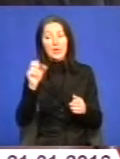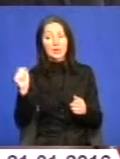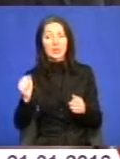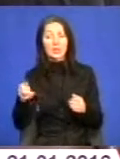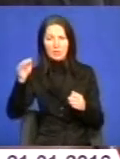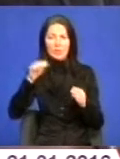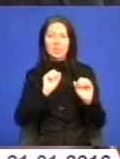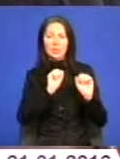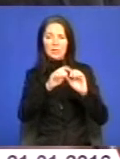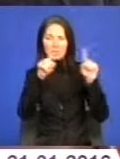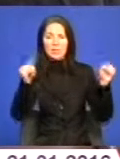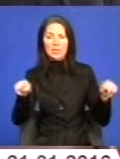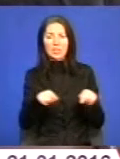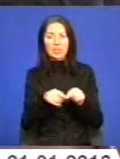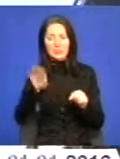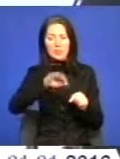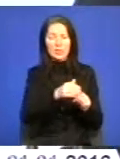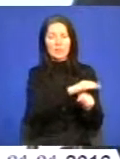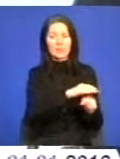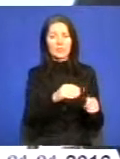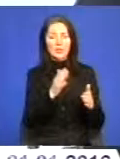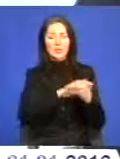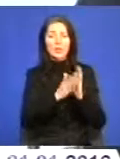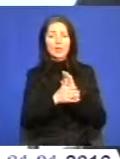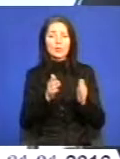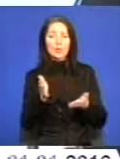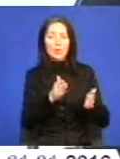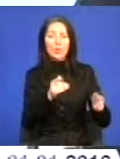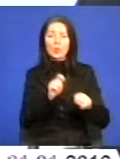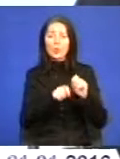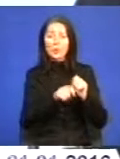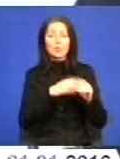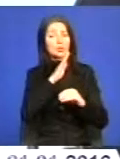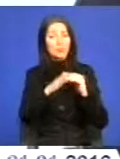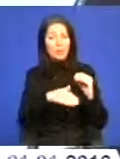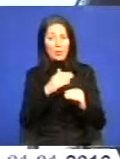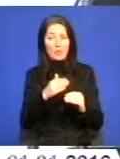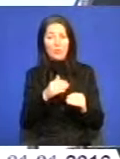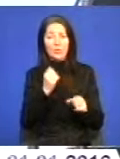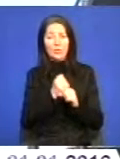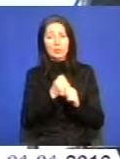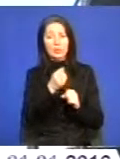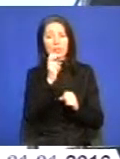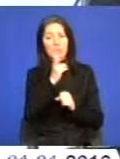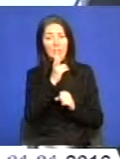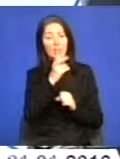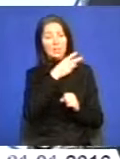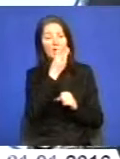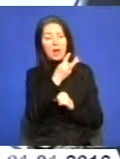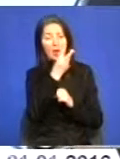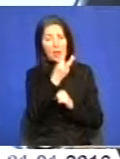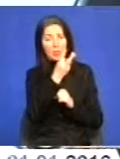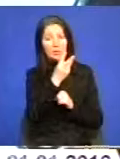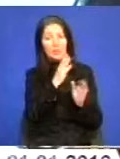контролюють цілодобово. Для контролю ситуації в режимі онлайн у нас працює 12 камер, що